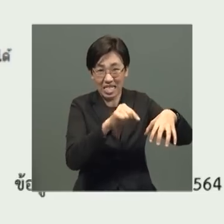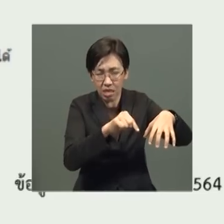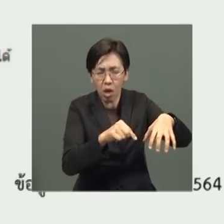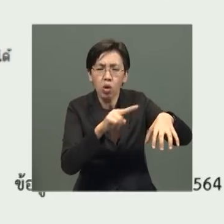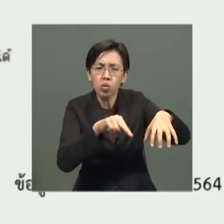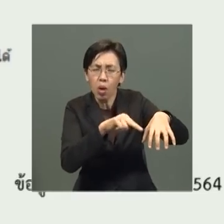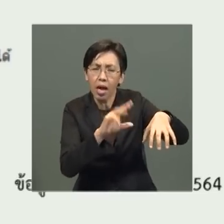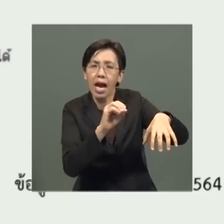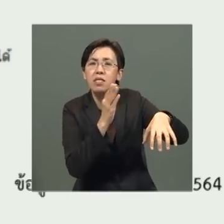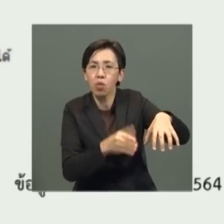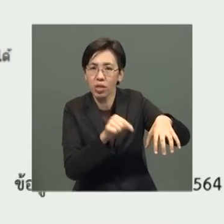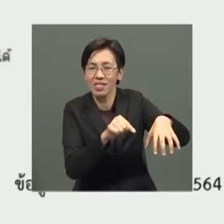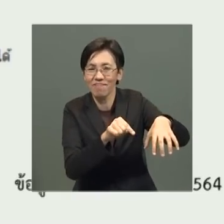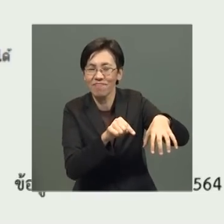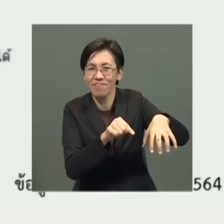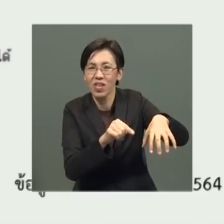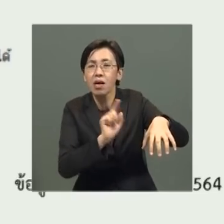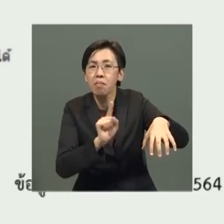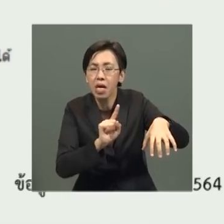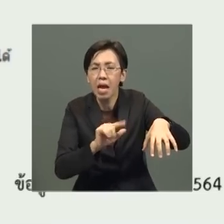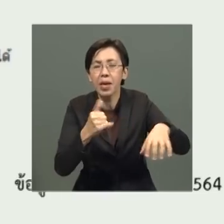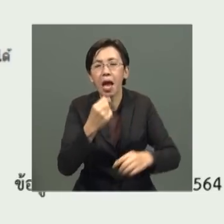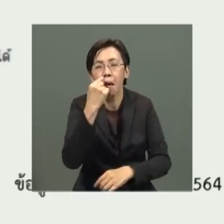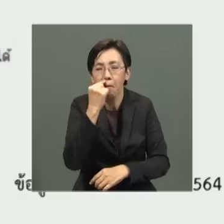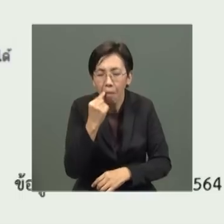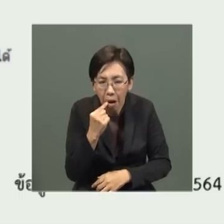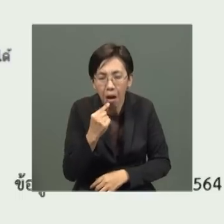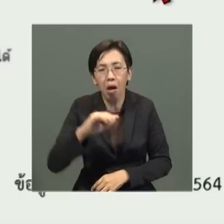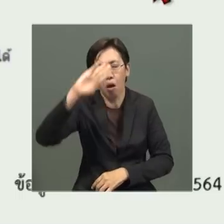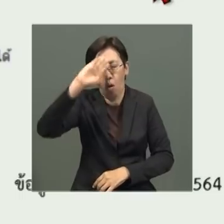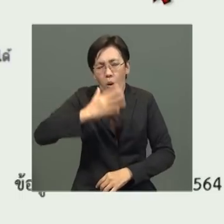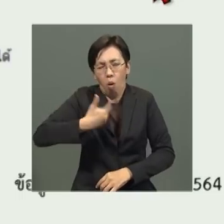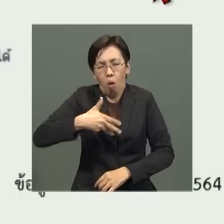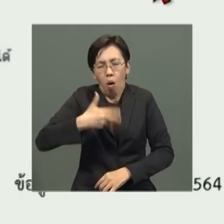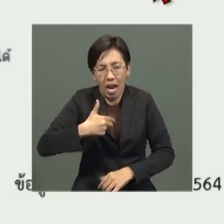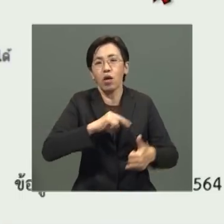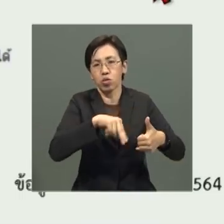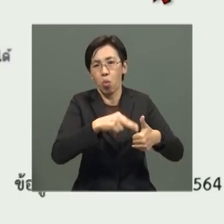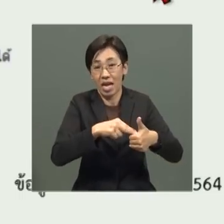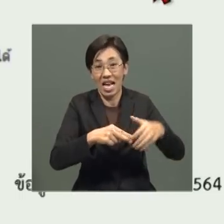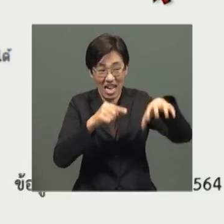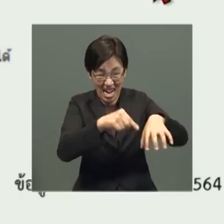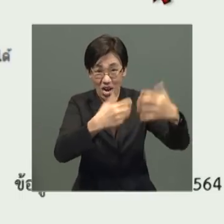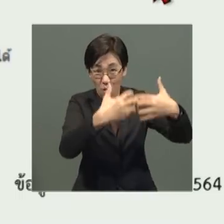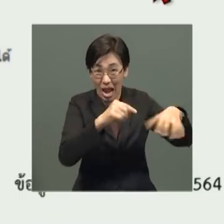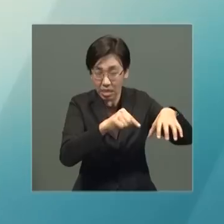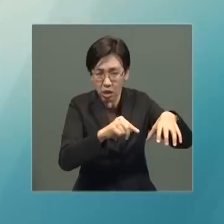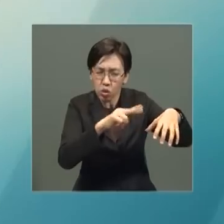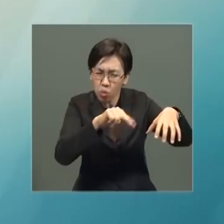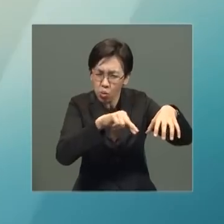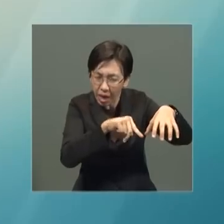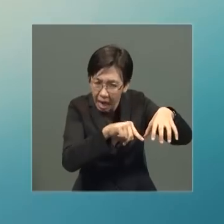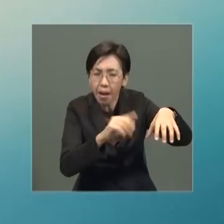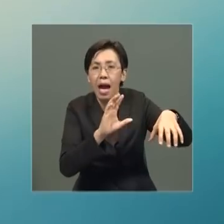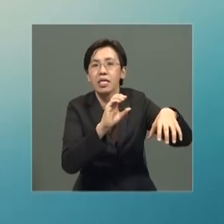เอากลุ่มคนที่เป็น PUI คืออาจจะมีน้ำมูกมีไข้มีอะไรทั้งหลายมานะครับแต่ถ้าต้องการท่านต้องการตรวจทั้งหมด